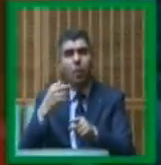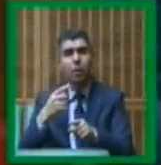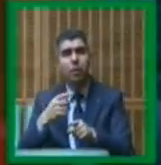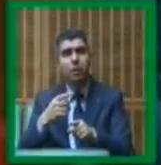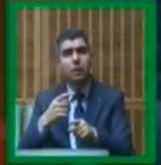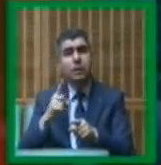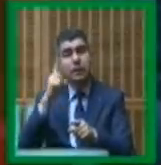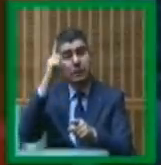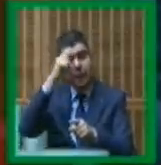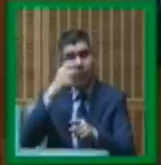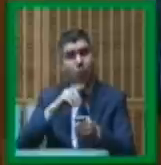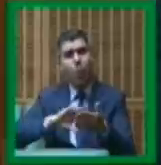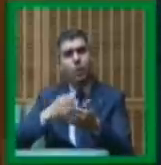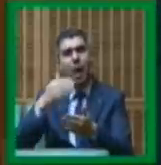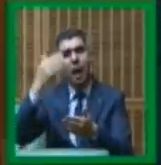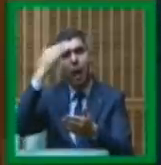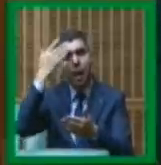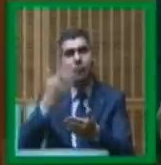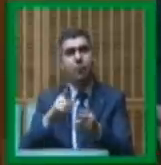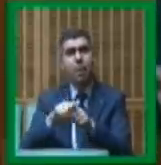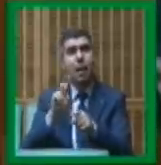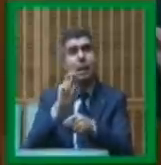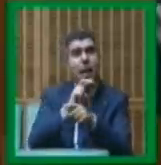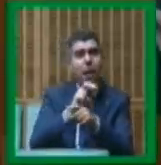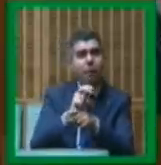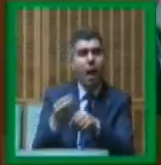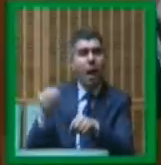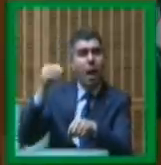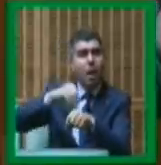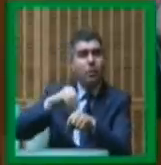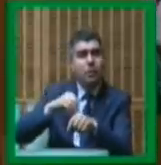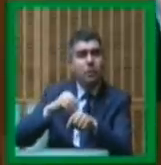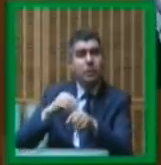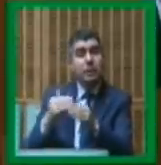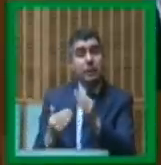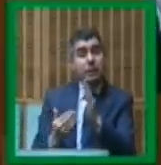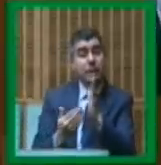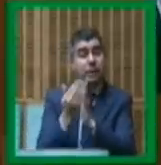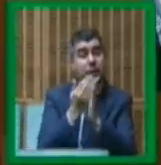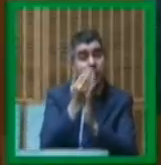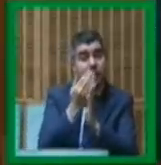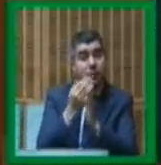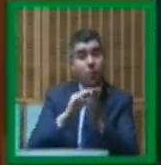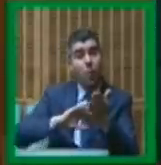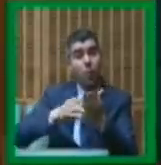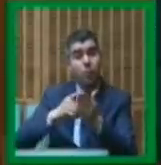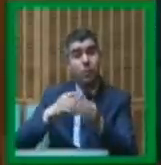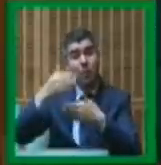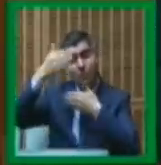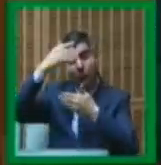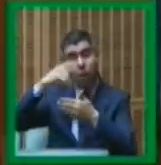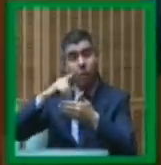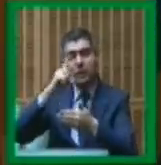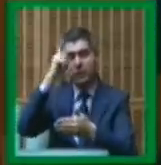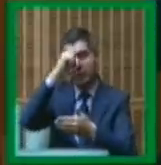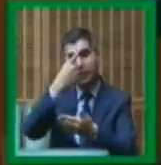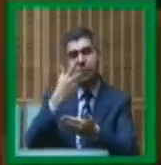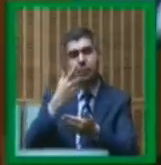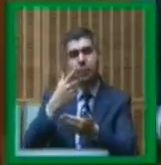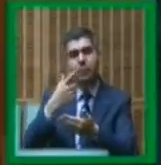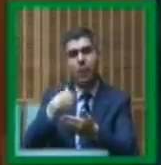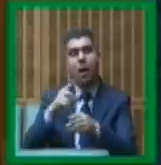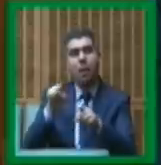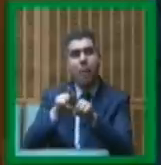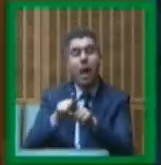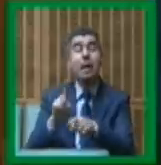موضوع شائك انتم ما عارفين، ولكن تكلموا على المديونيه. سيد رئيس الحكومه، راه المديونيه وصلتوا البلاد لواحد المستوى يندر بالخطر. راه تسلفتوا،